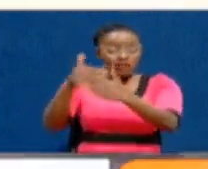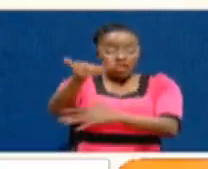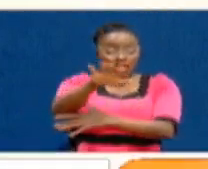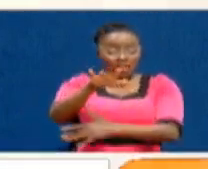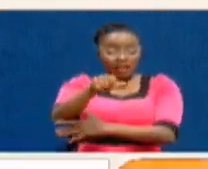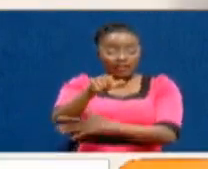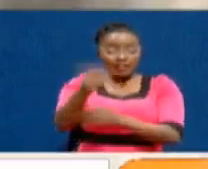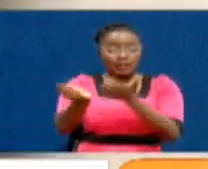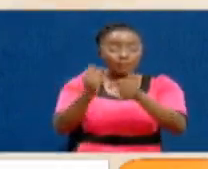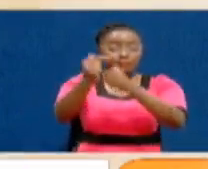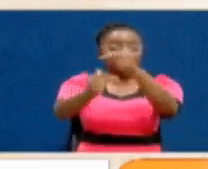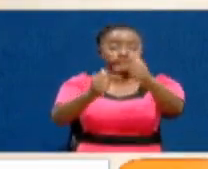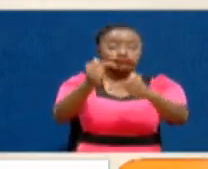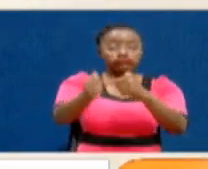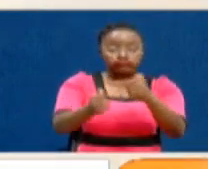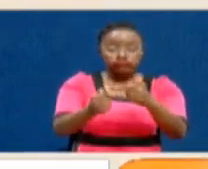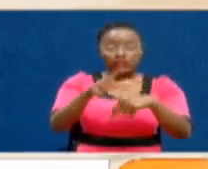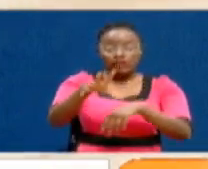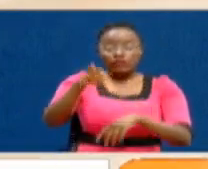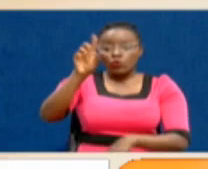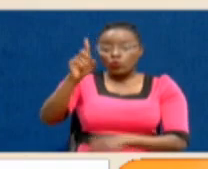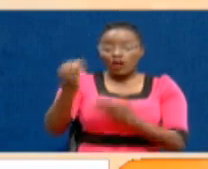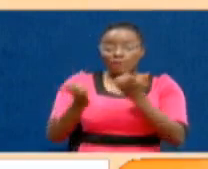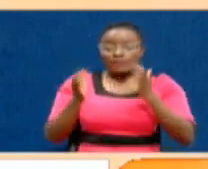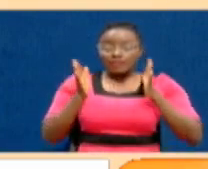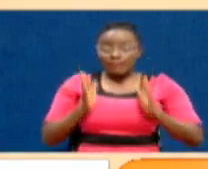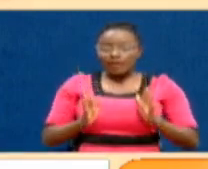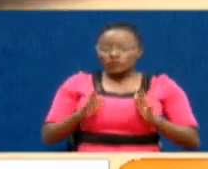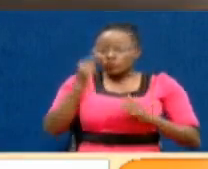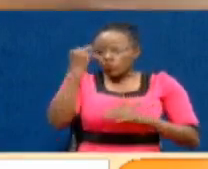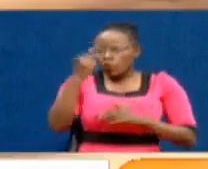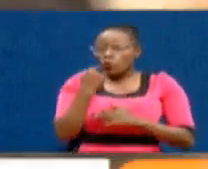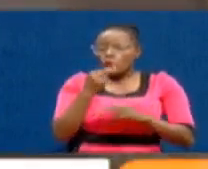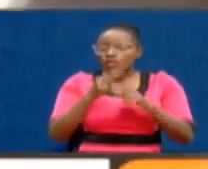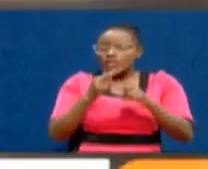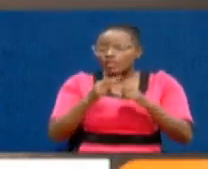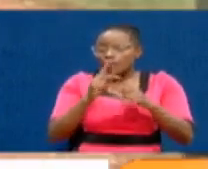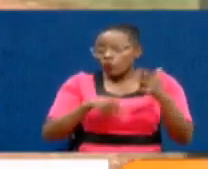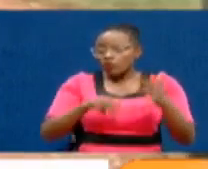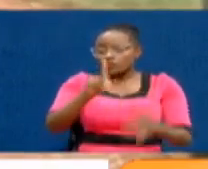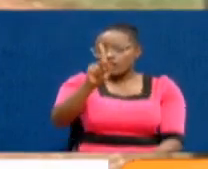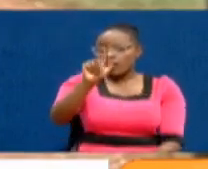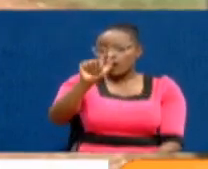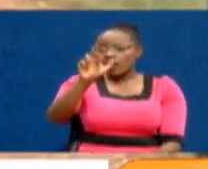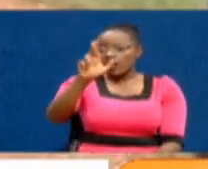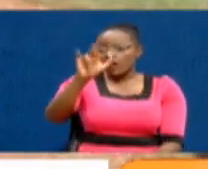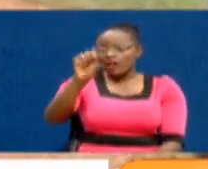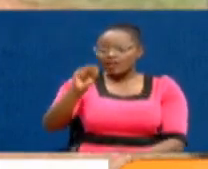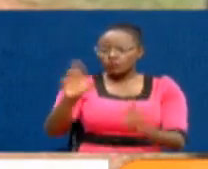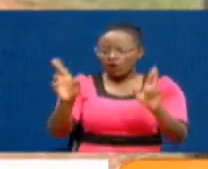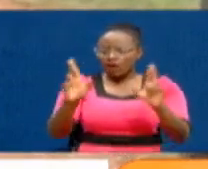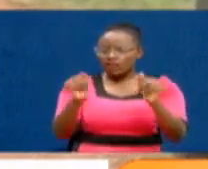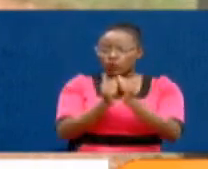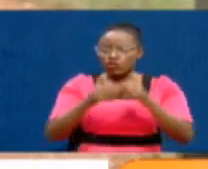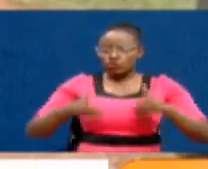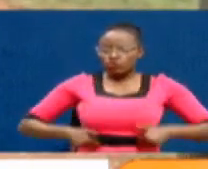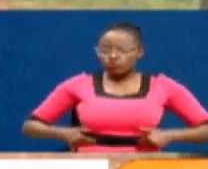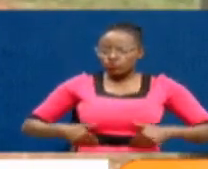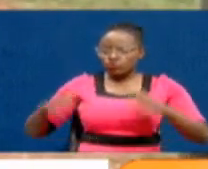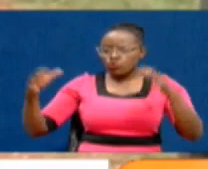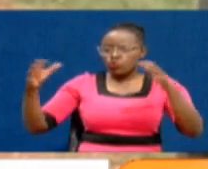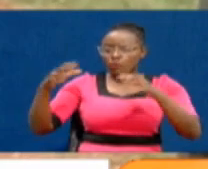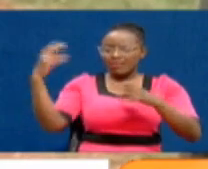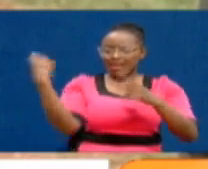hiyo inaendelezwa, walimpata mfanyabiashara ambaye wamemtambua kwa jina Karis, akiwa amejipanga na kundi la vijana ambalo